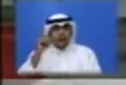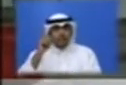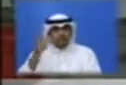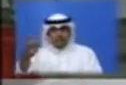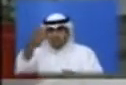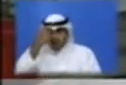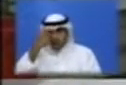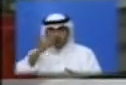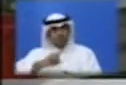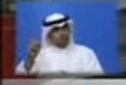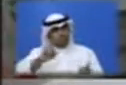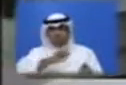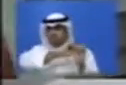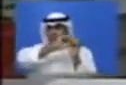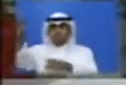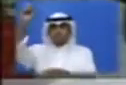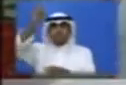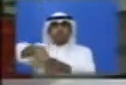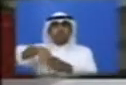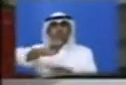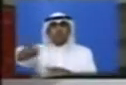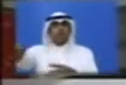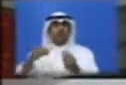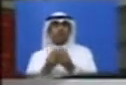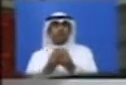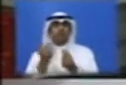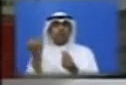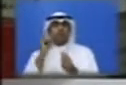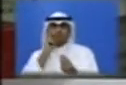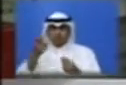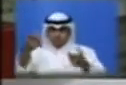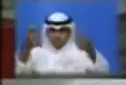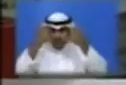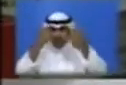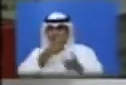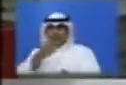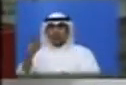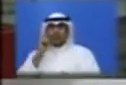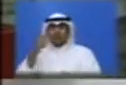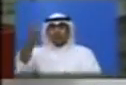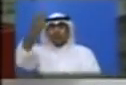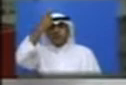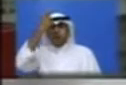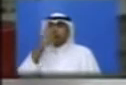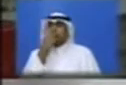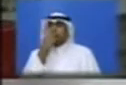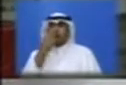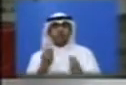مثلا أن يكون فيها أمراض عديدة، طبعا هناك في أمراض تتعلق باللحميات، أمراض